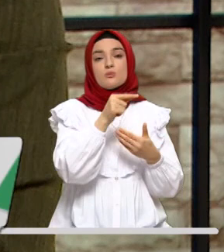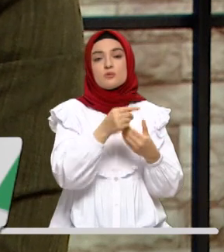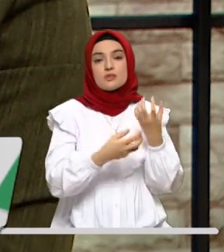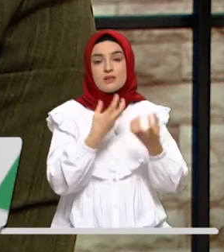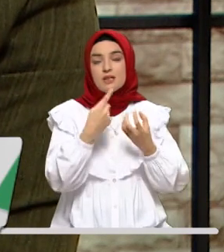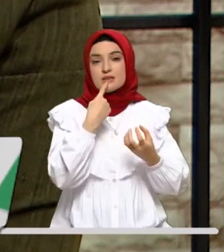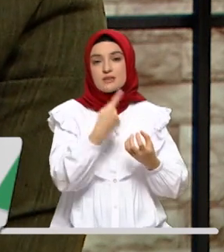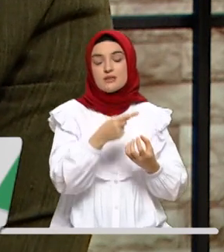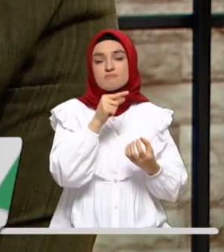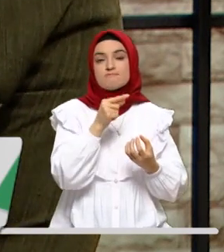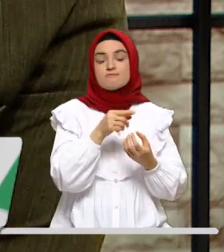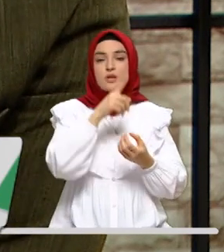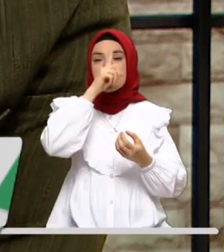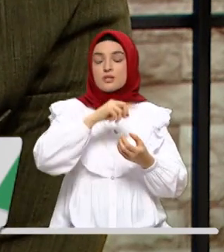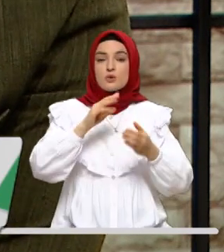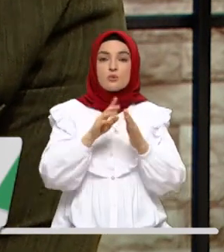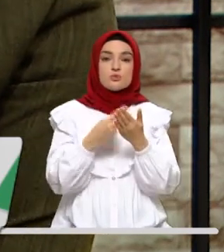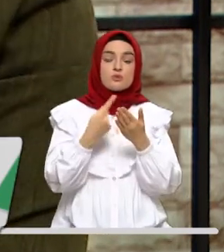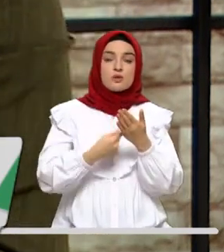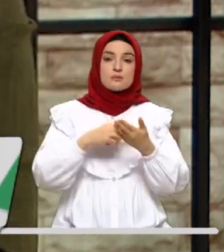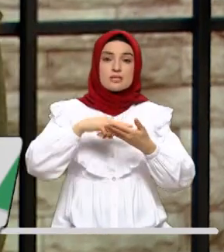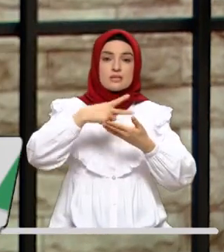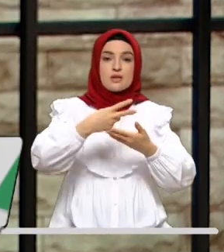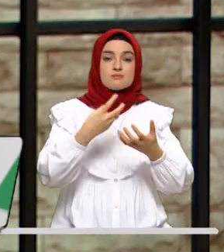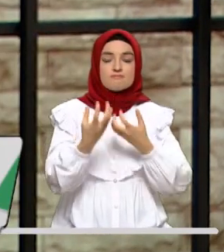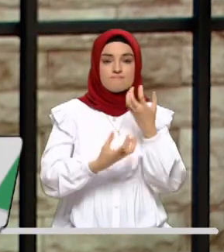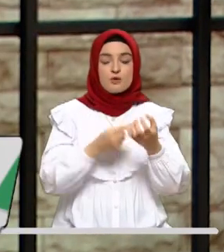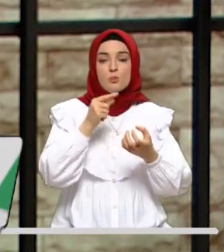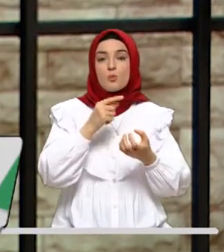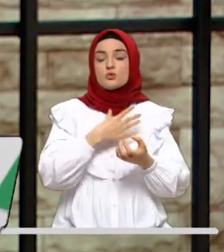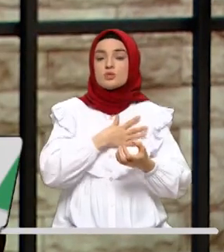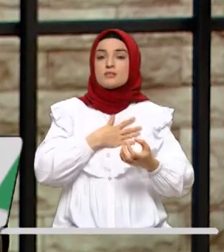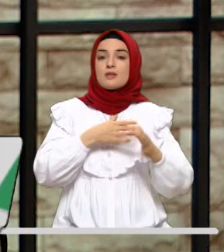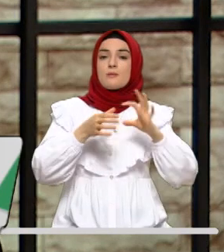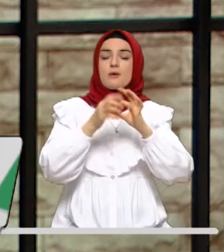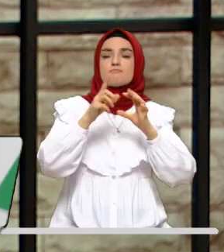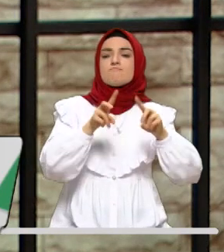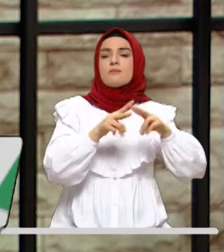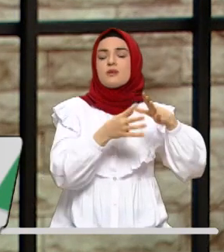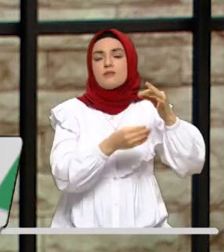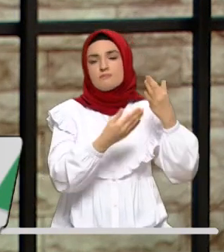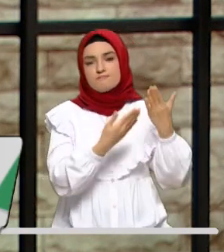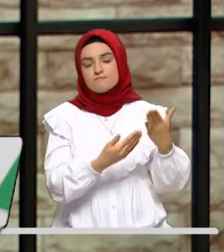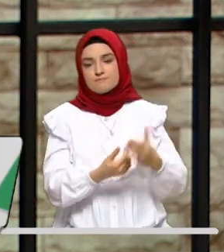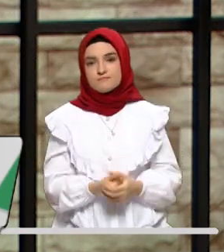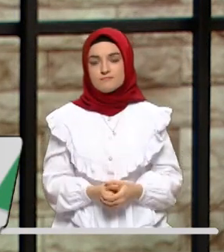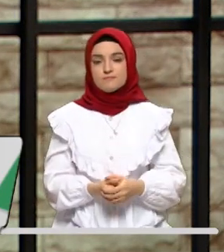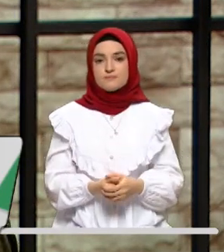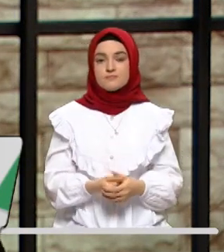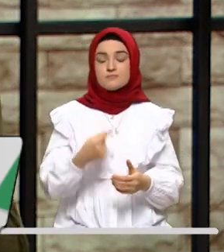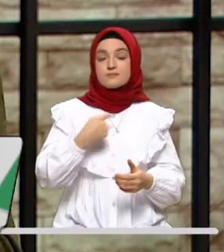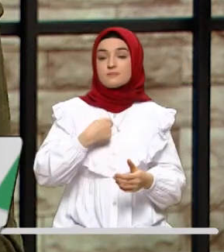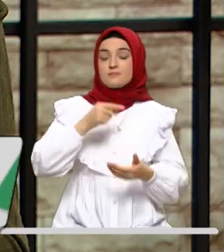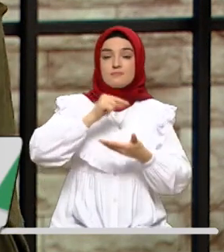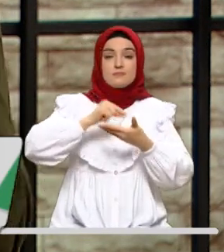işi de o Kur'an-ı Kerim'in tercümesini yaktı. Böylece dinine bağlı bir Mehmet Akif. Evet. Benim yazdığım